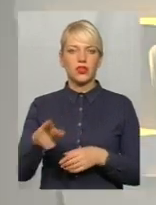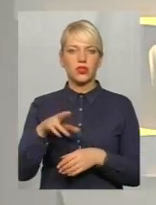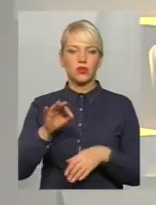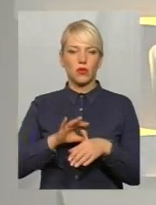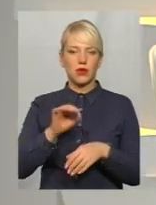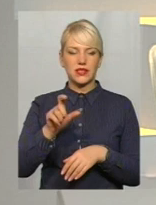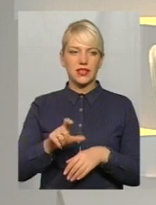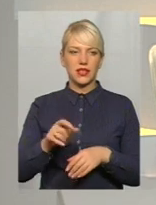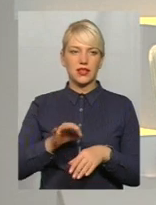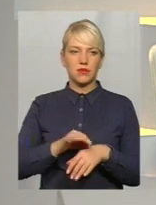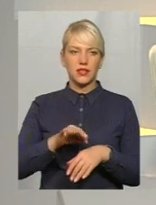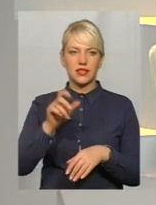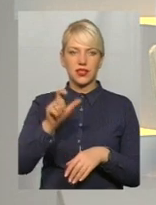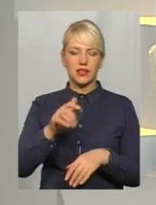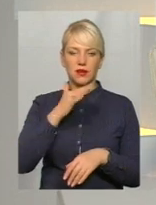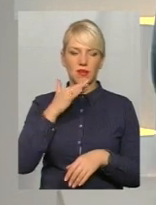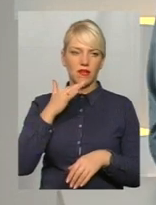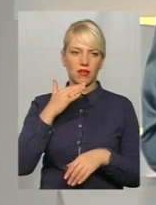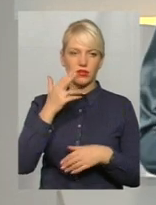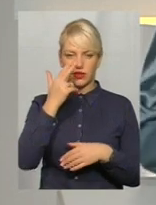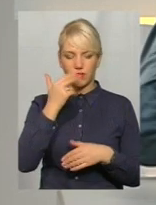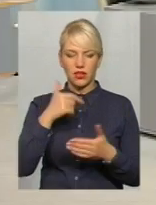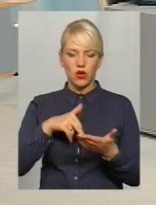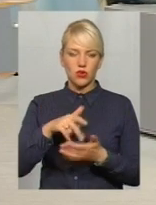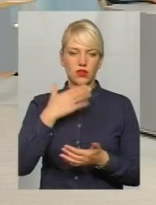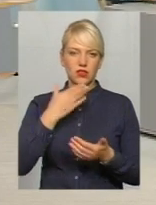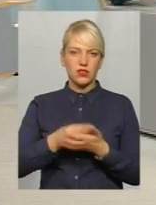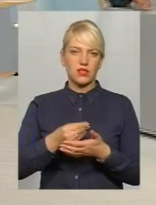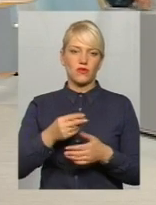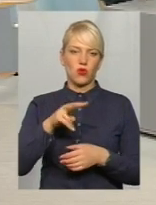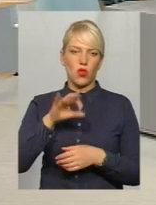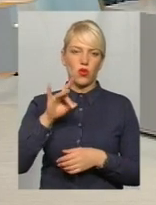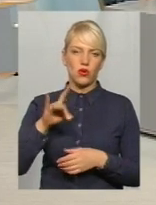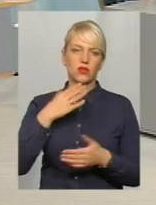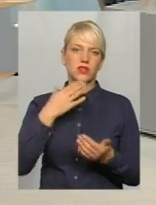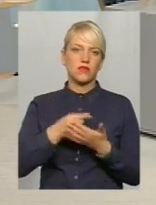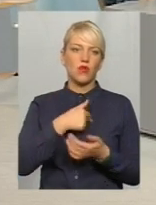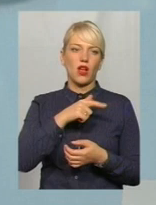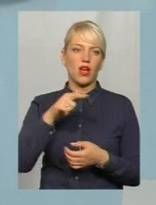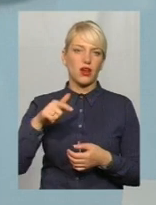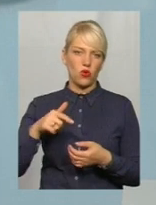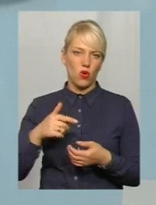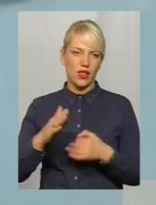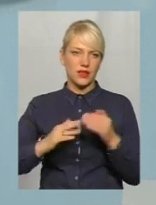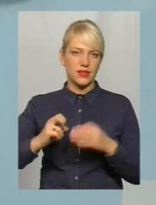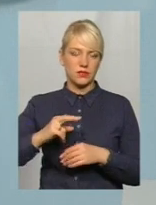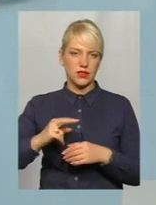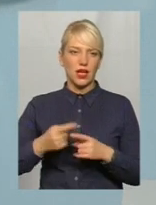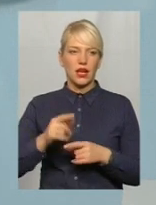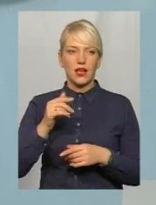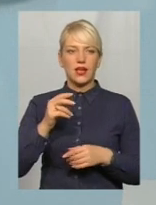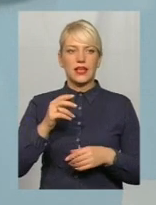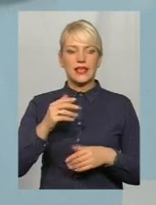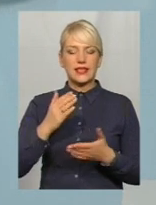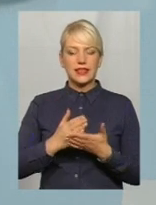і пацієнт за багато років звик ходити зразу до свого ревматолога, до свого лора, до свого кардіолога? Справа в тому, що є